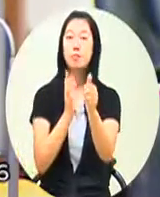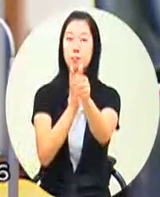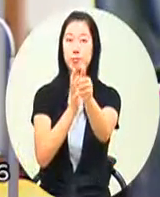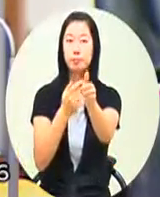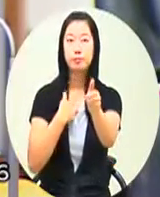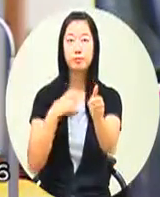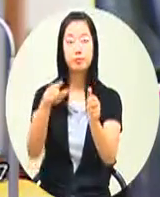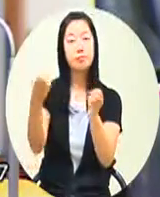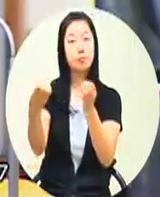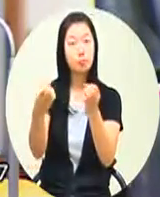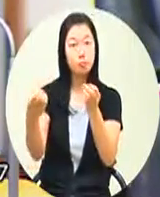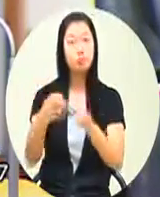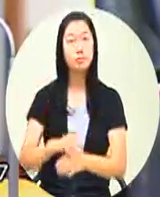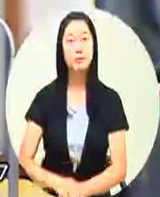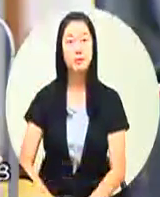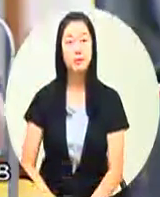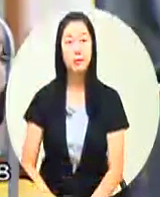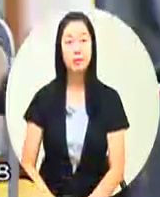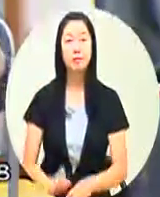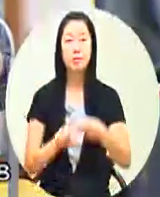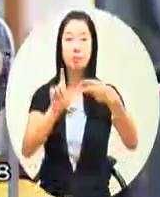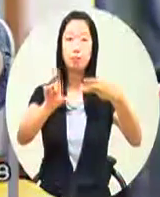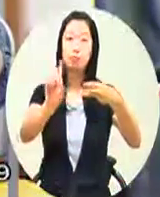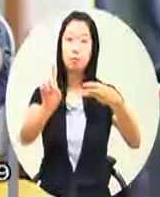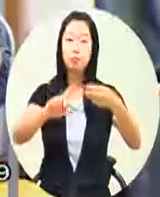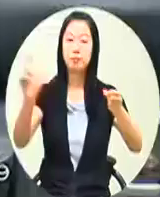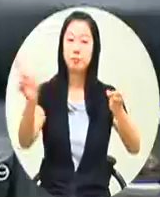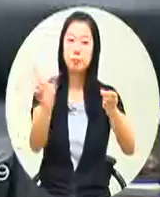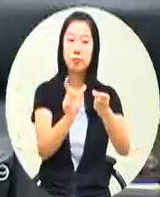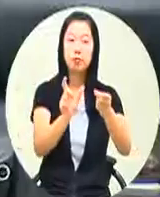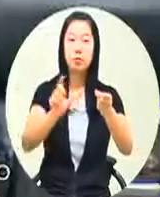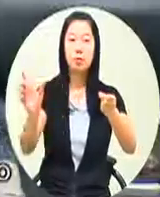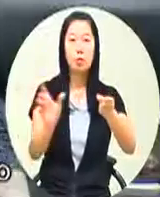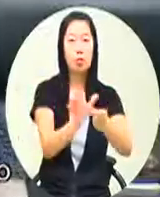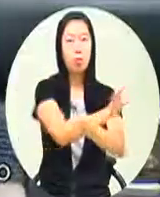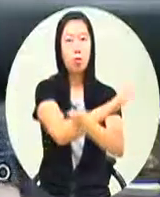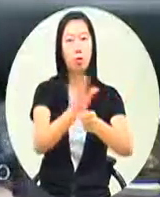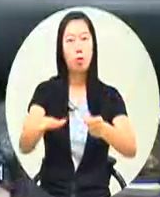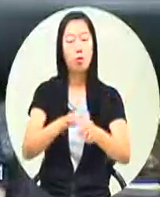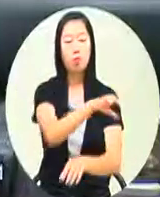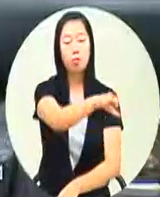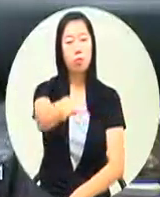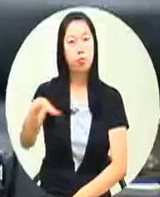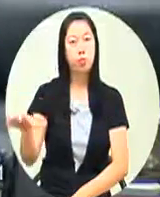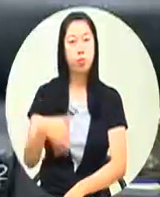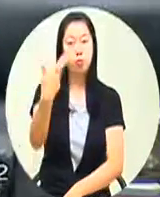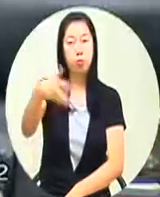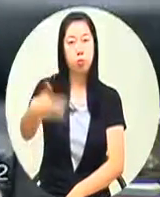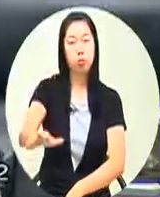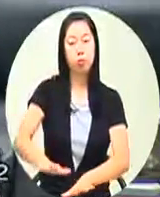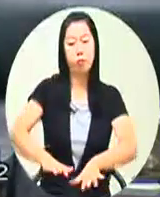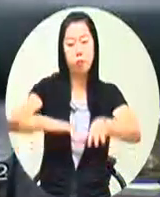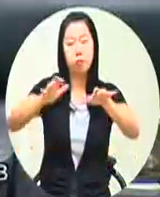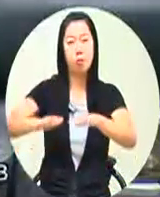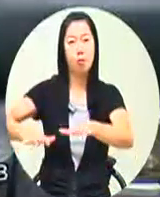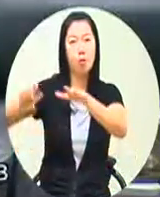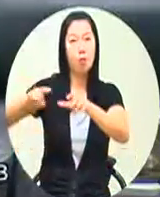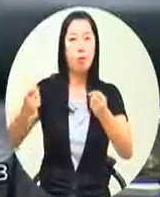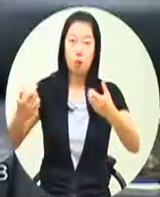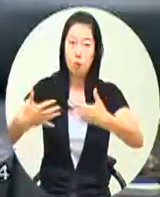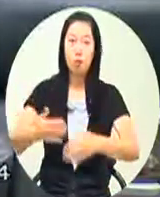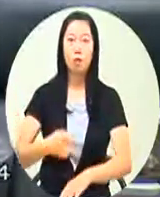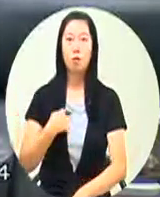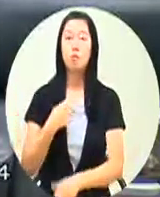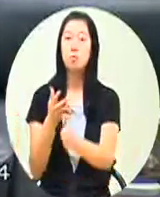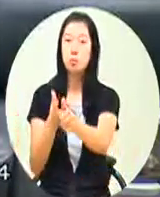谈这个台风过后哈，我们地方上淹水的问题哈，这个我要请教水利局了